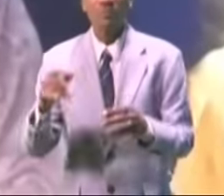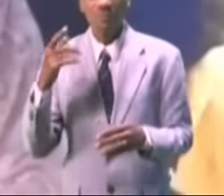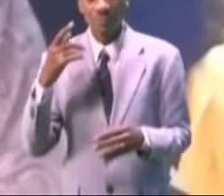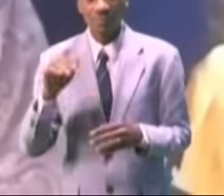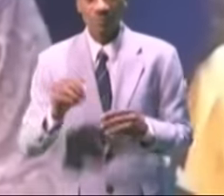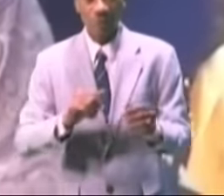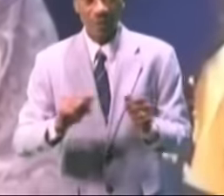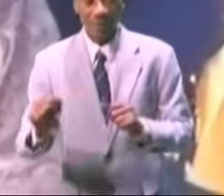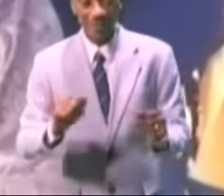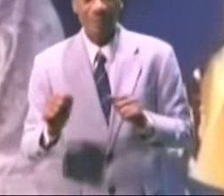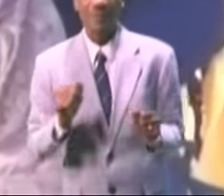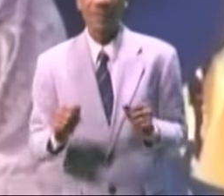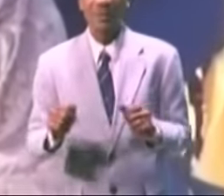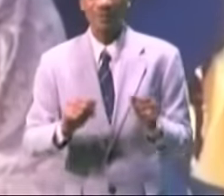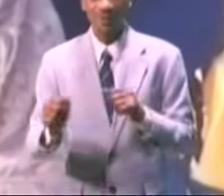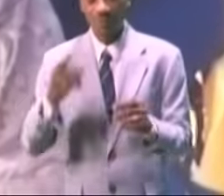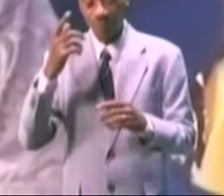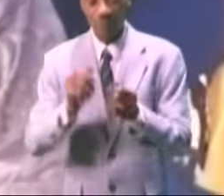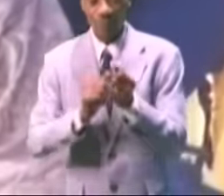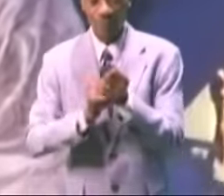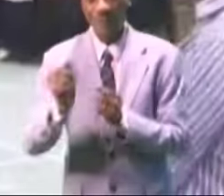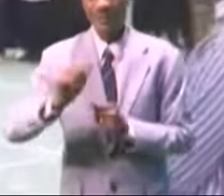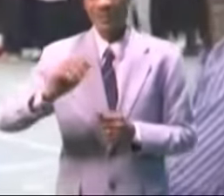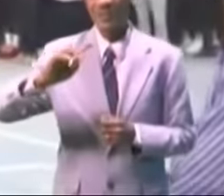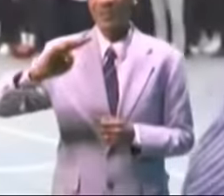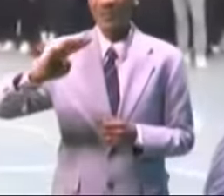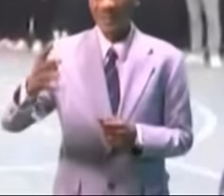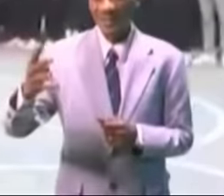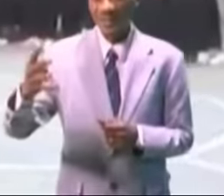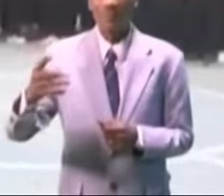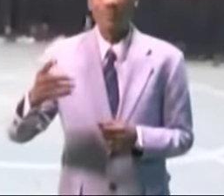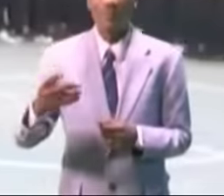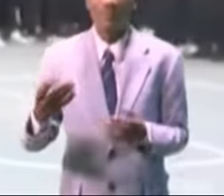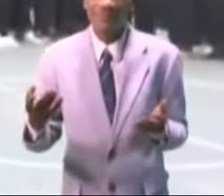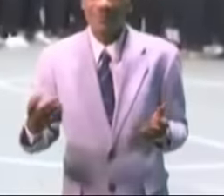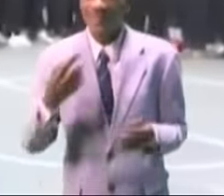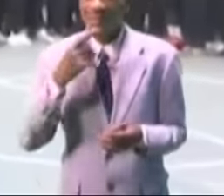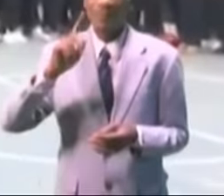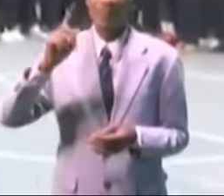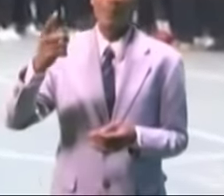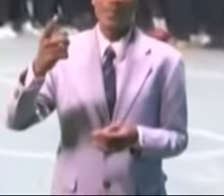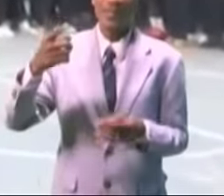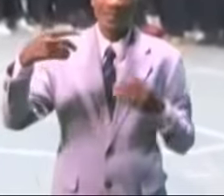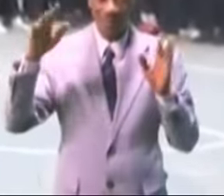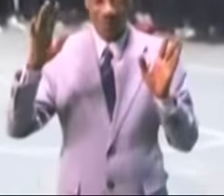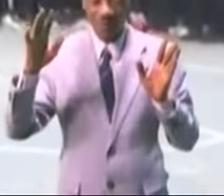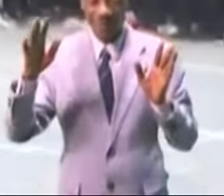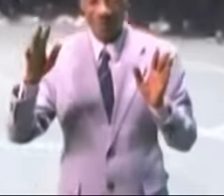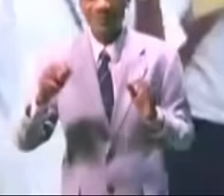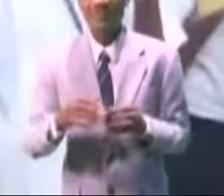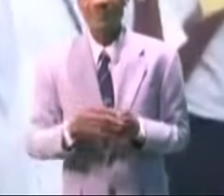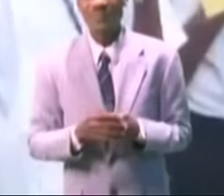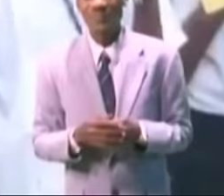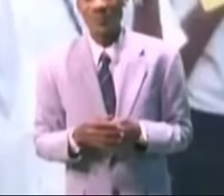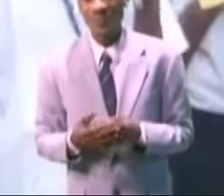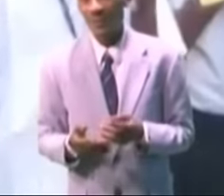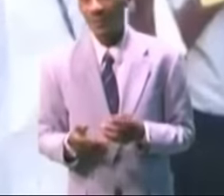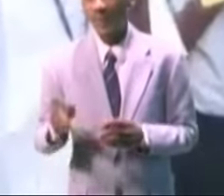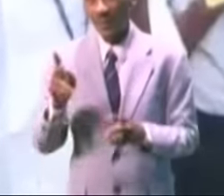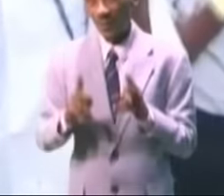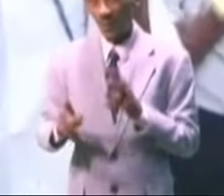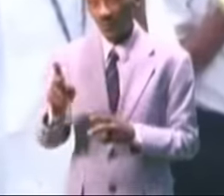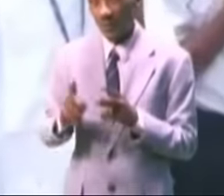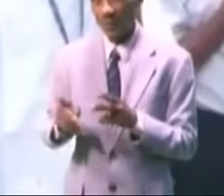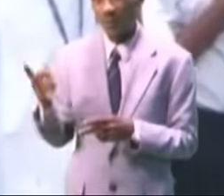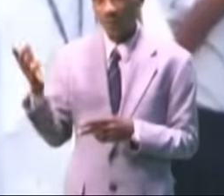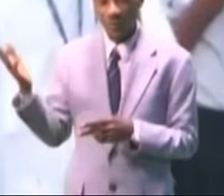ville portuaire de Matadi, Dominique Kodiambete. Plusieurs discours riches ont émaillé cette activité pour encourager les finalistes,